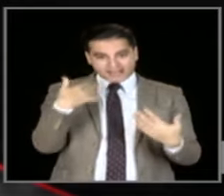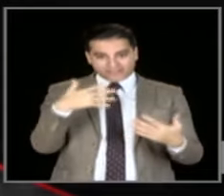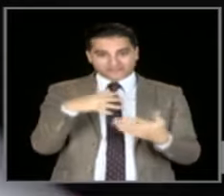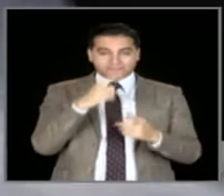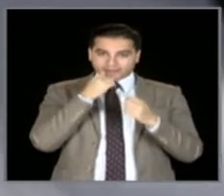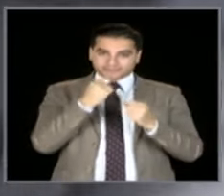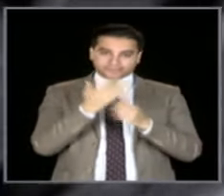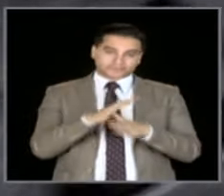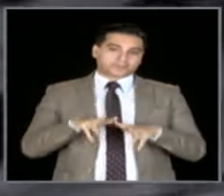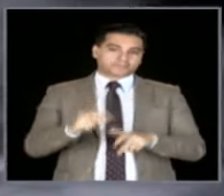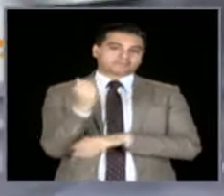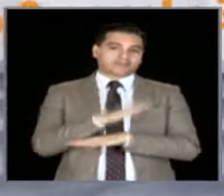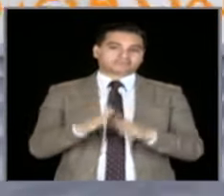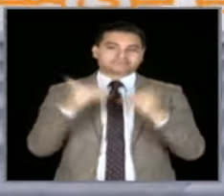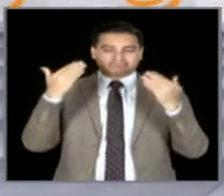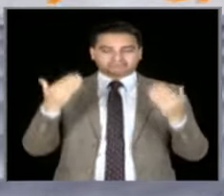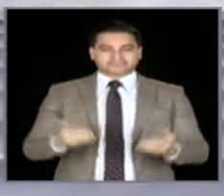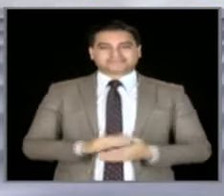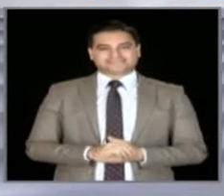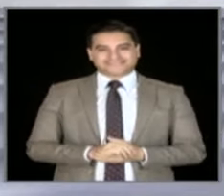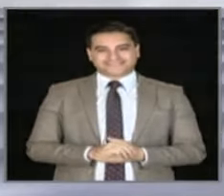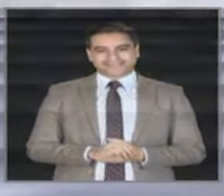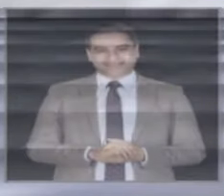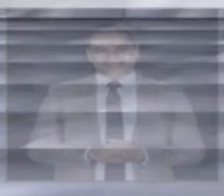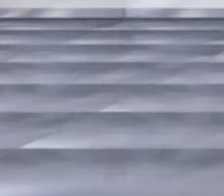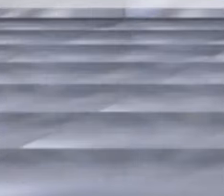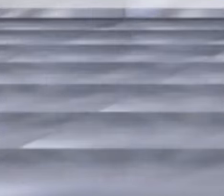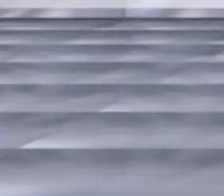800,000 جنيه في خزنة البنك الأهلي لتطوير الكرة المصرية.